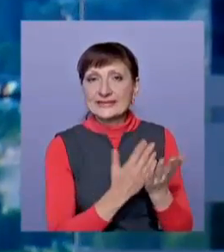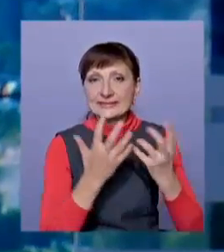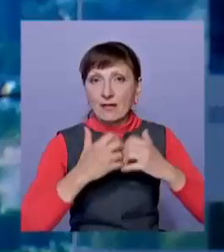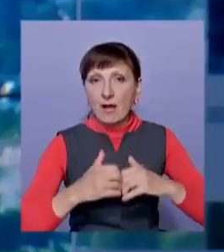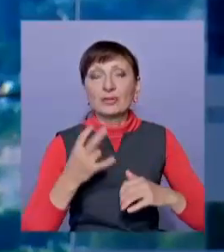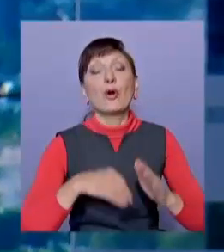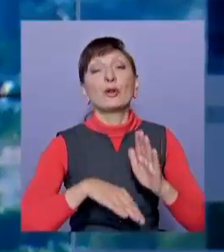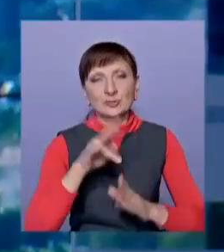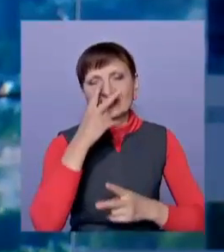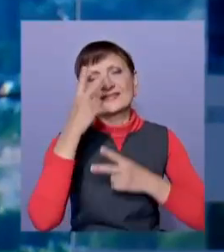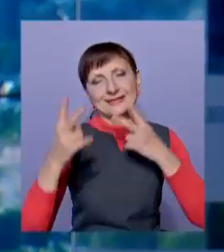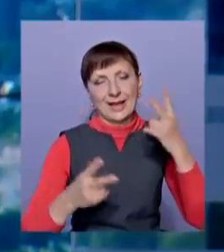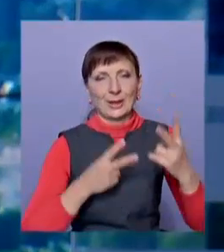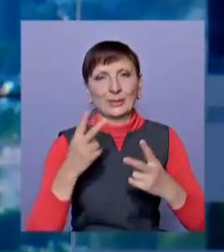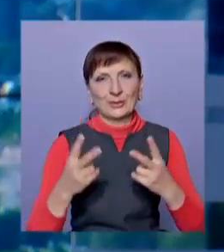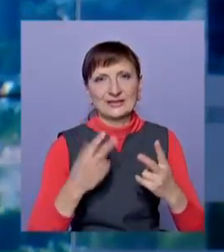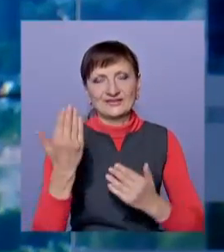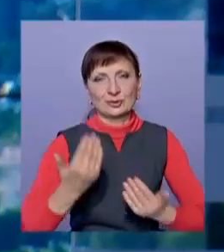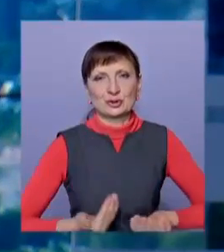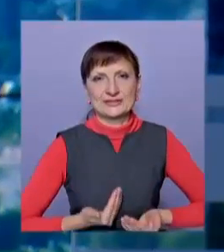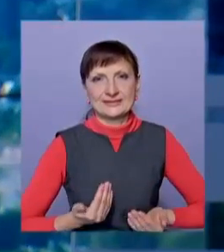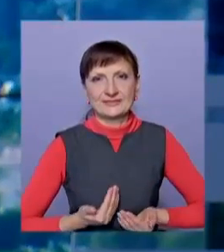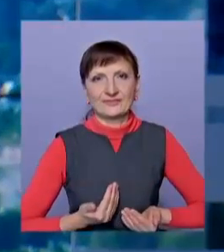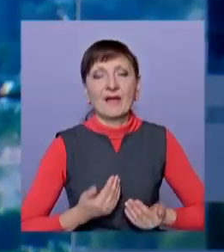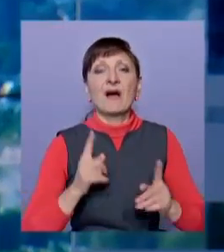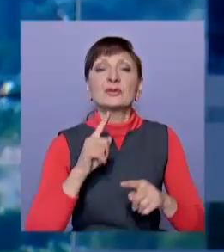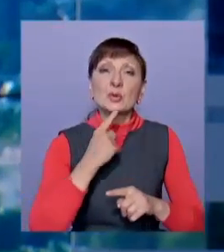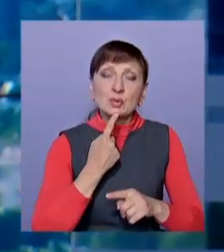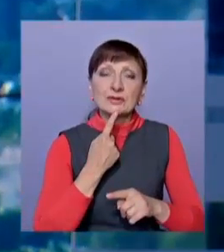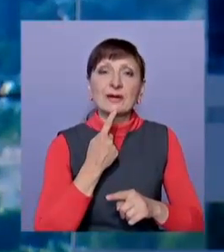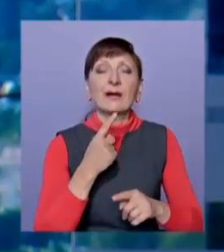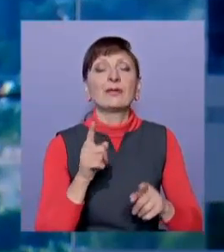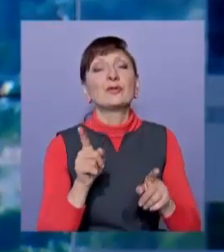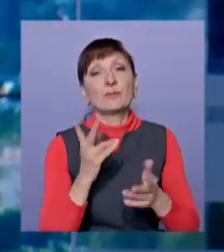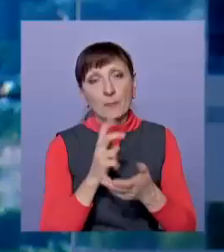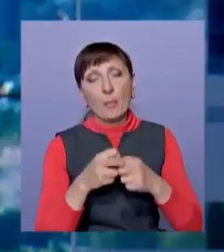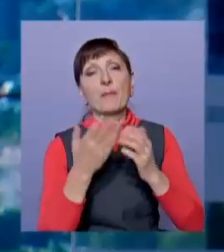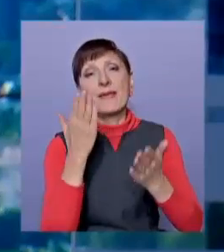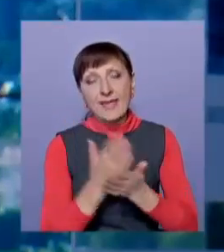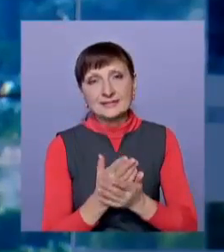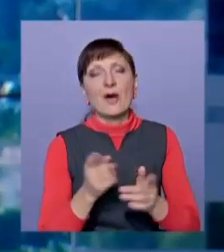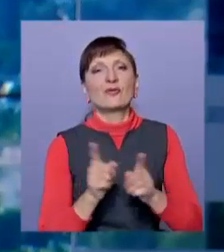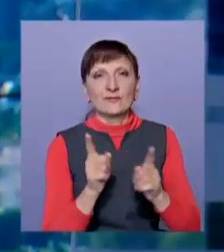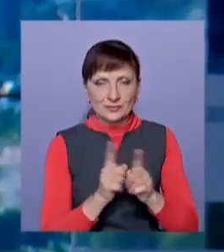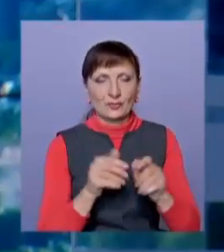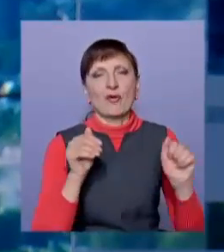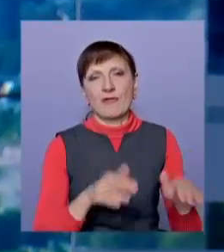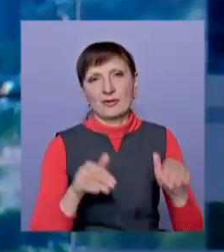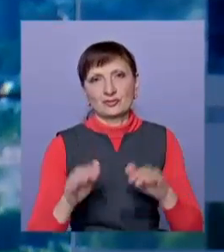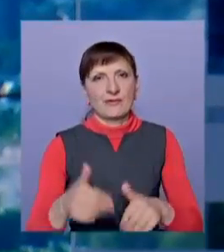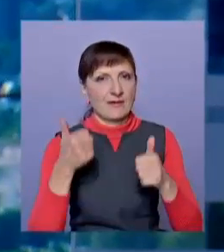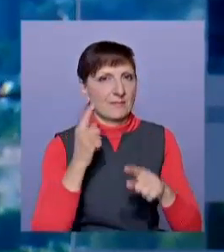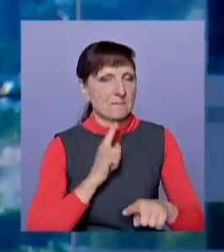Но лучше взглянуть на жизнь их обитателей, временами сложную, с бытовыми проблемами, которые, к счастью, решаются